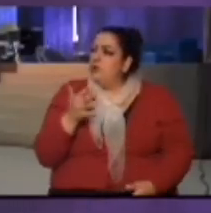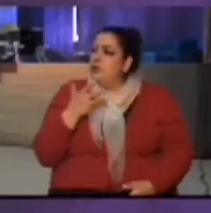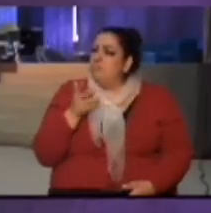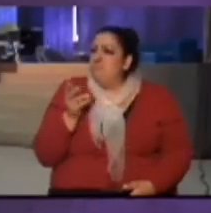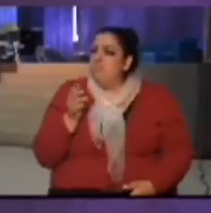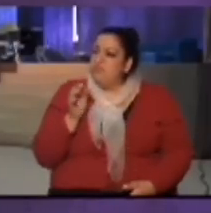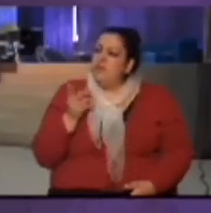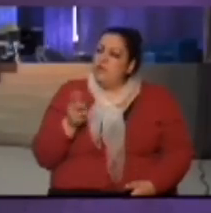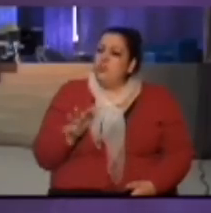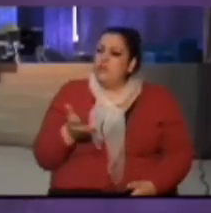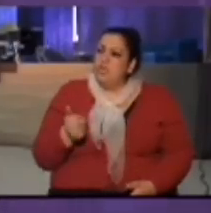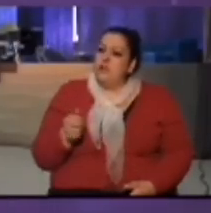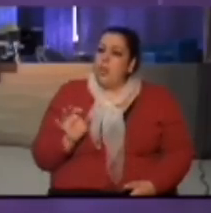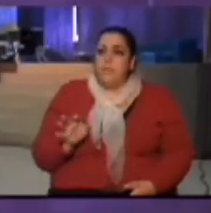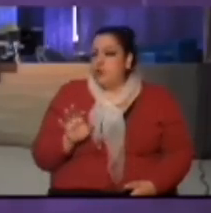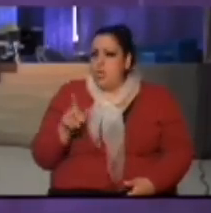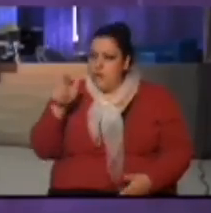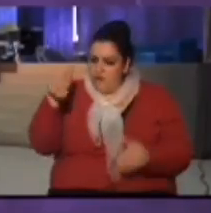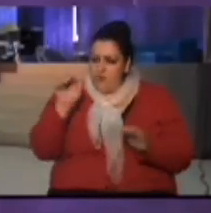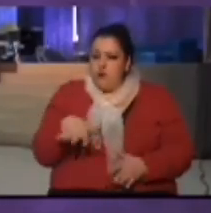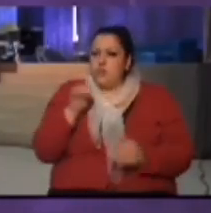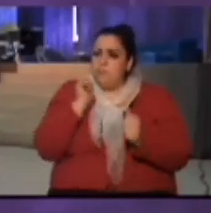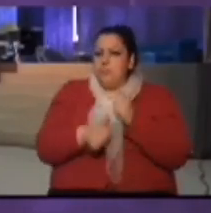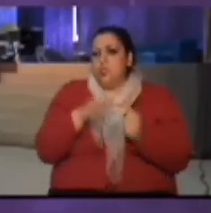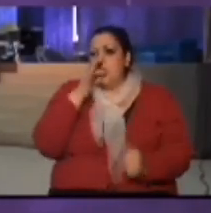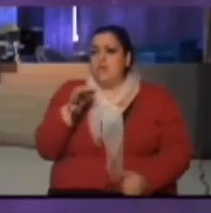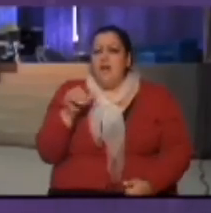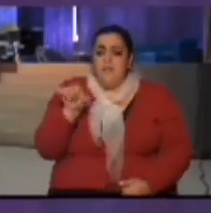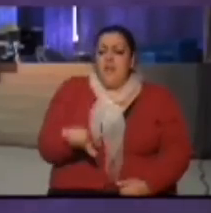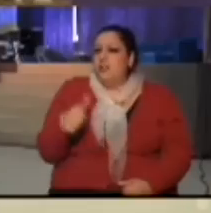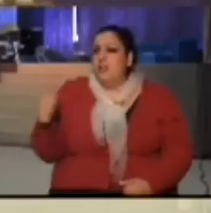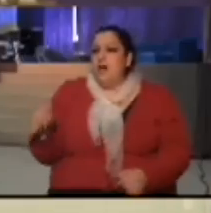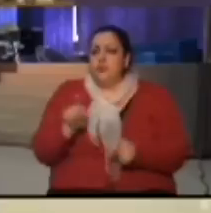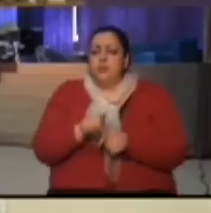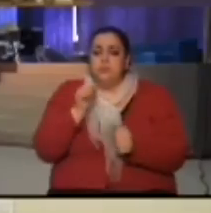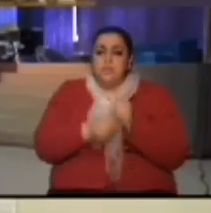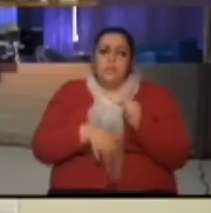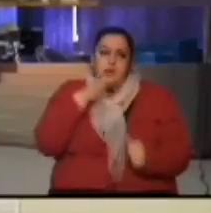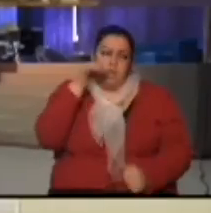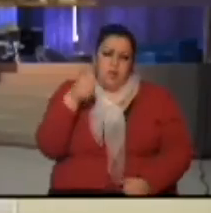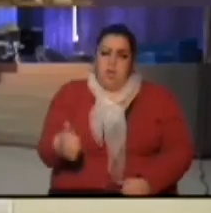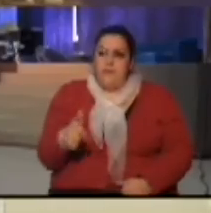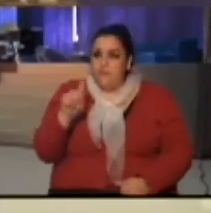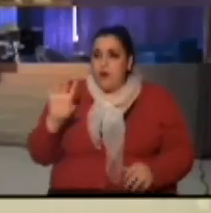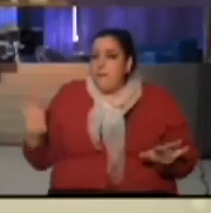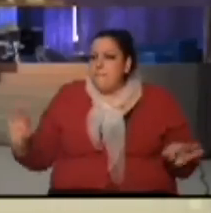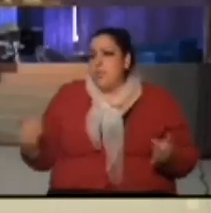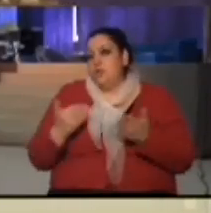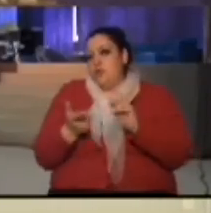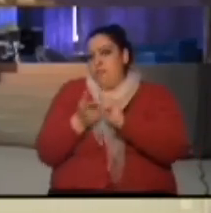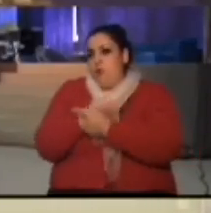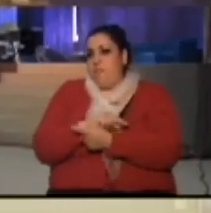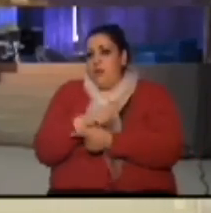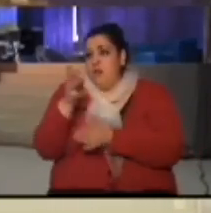անկախ ամենից, կա թզենի ծաղկած, կա արեգա, կա լուսին, այդ օրը կան աստղեր, կան փոթորիկներ, դա կապ